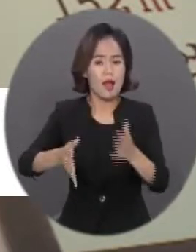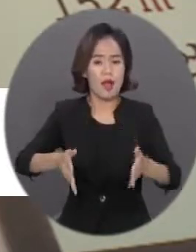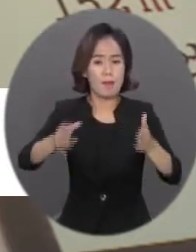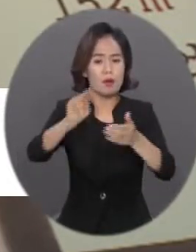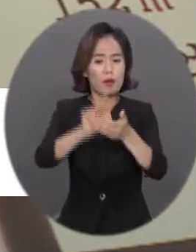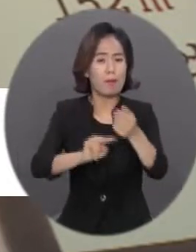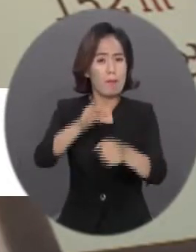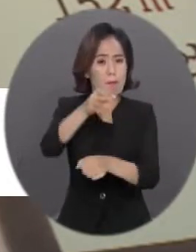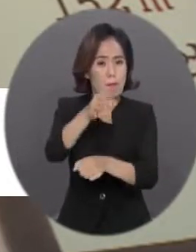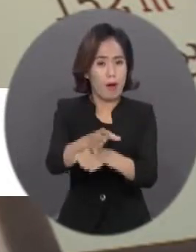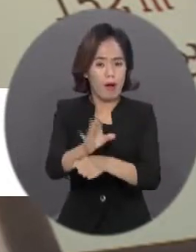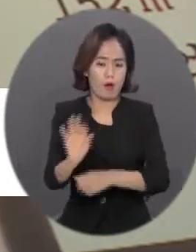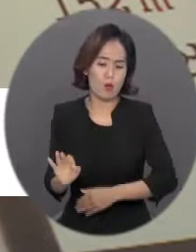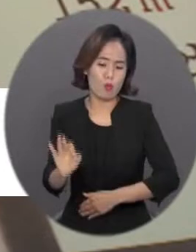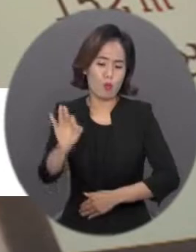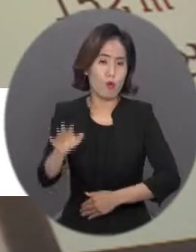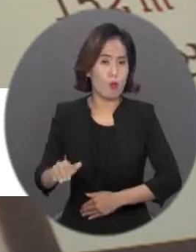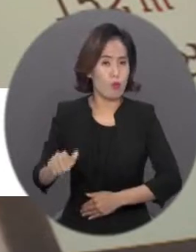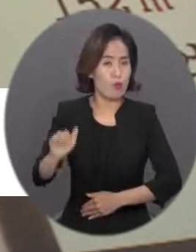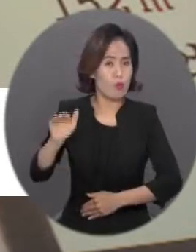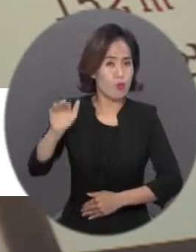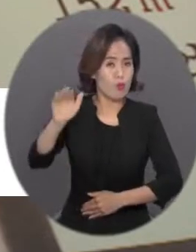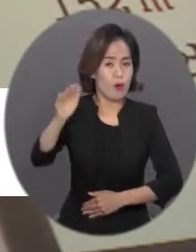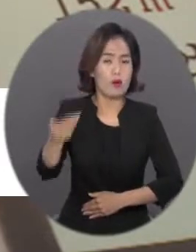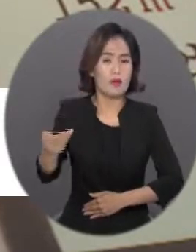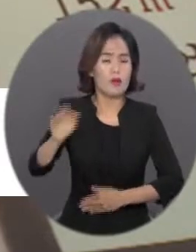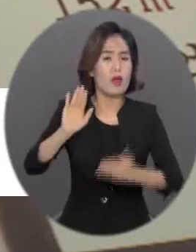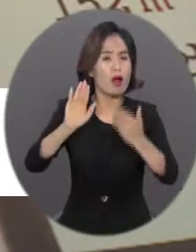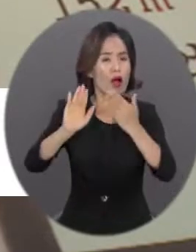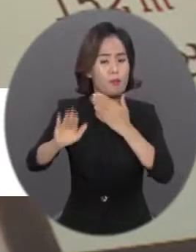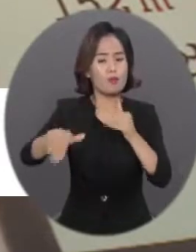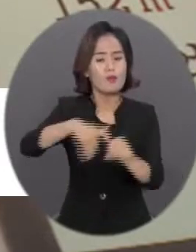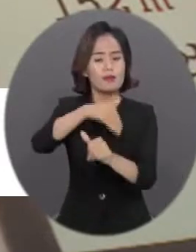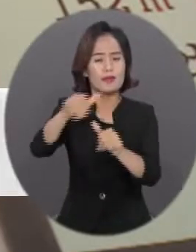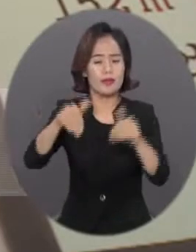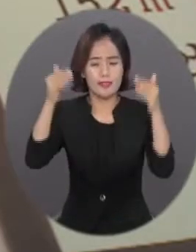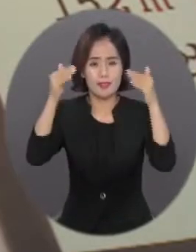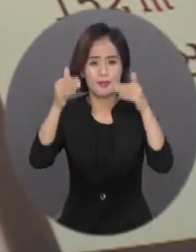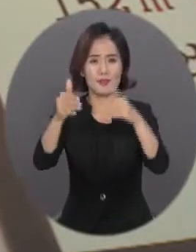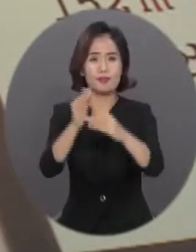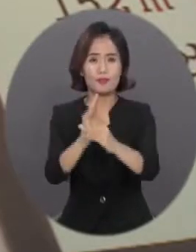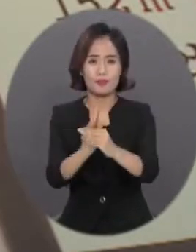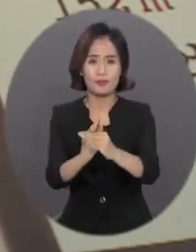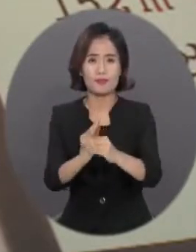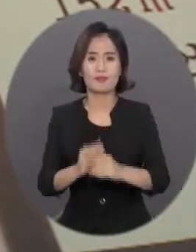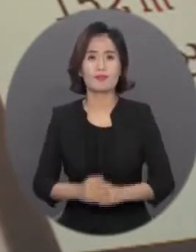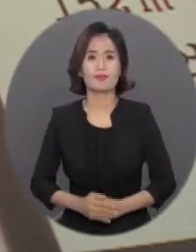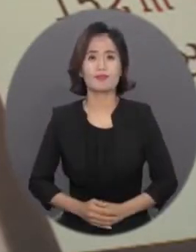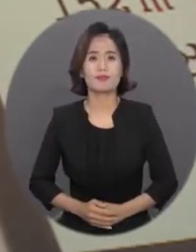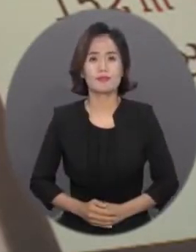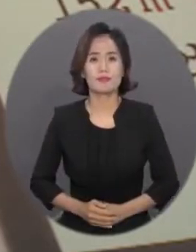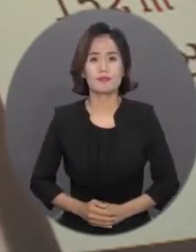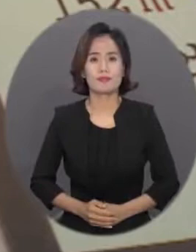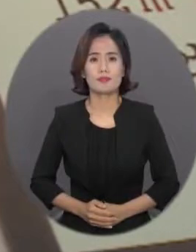매매가의 상승세가 계속 이어져 왔다는 점에서 앞으로의 추이가 주목됩니다. 조현성 기자의